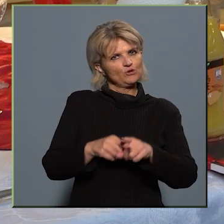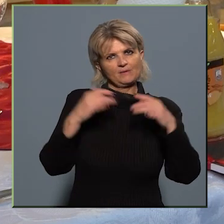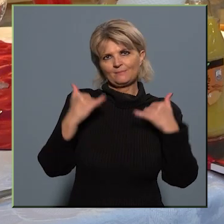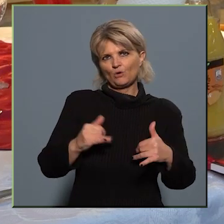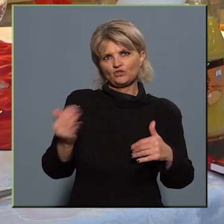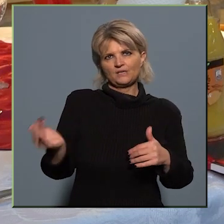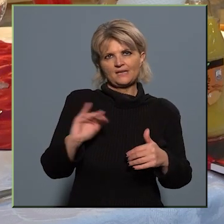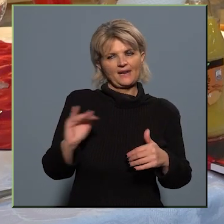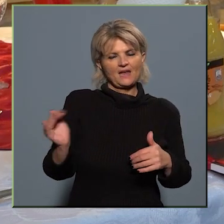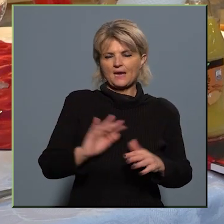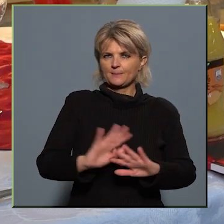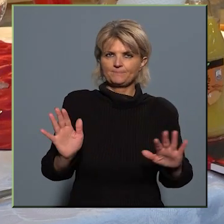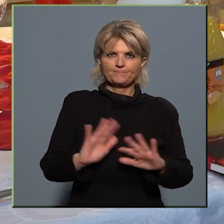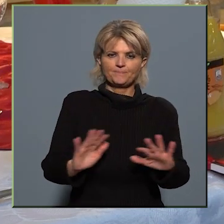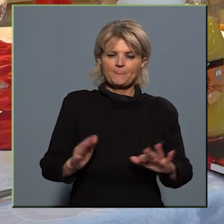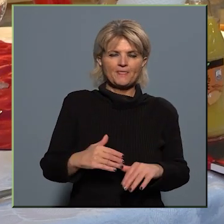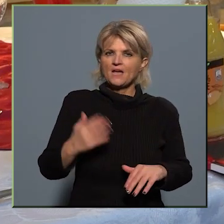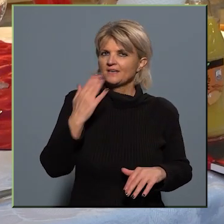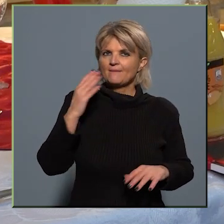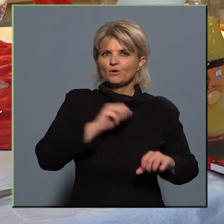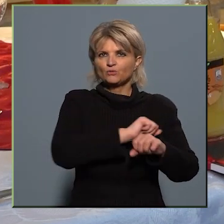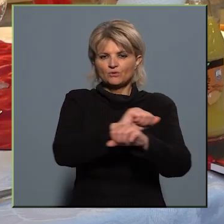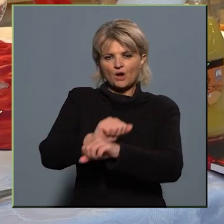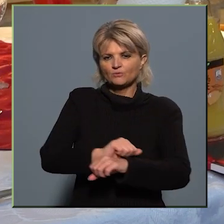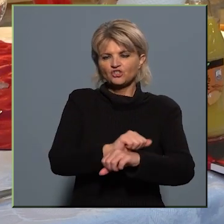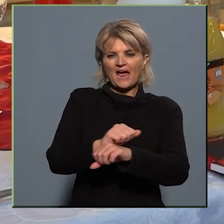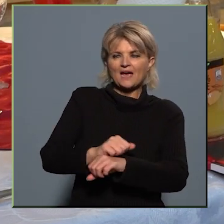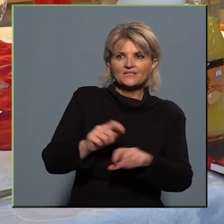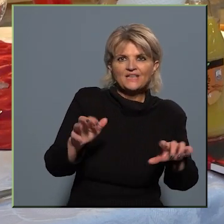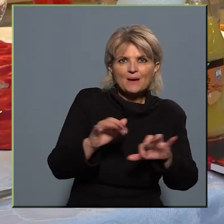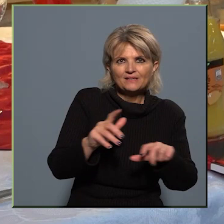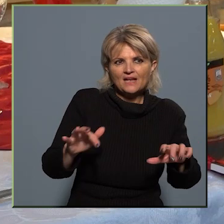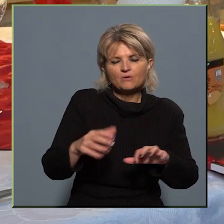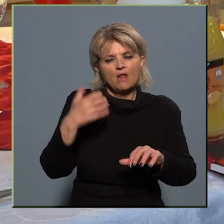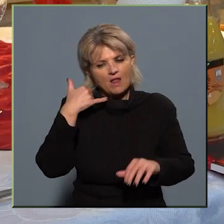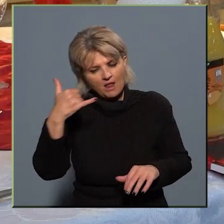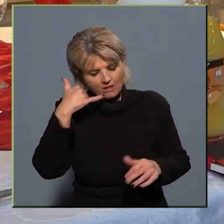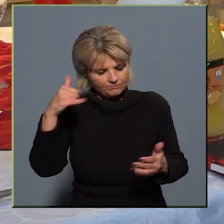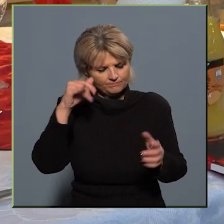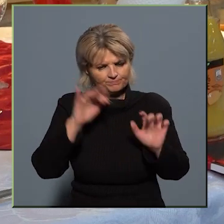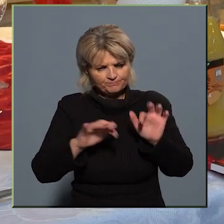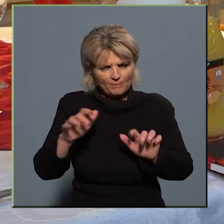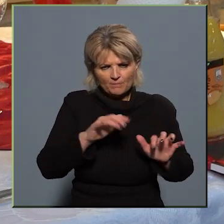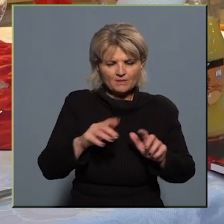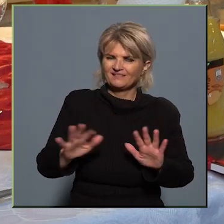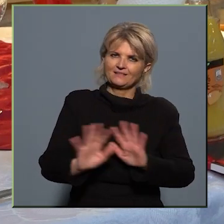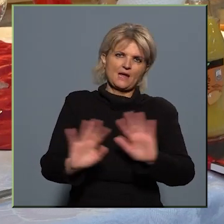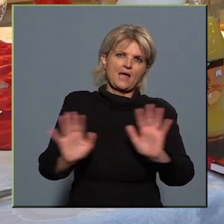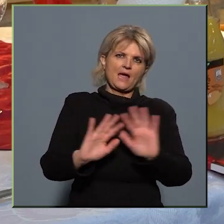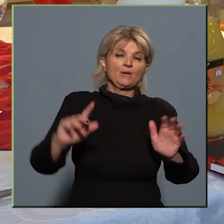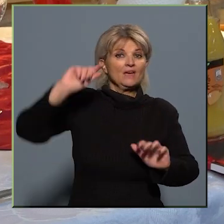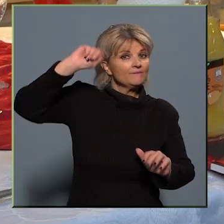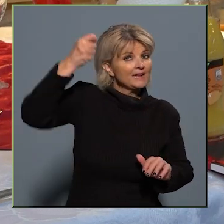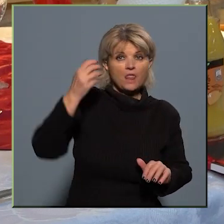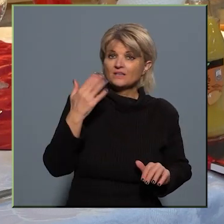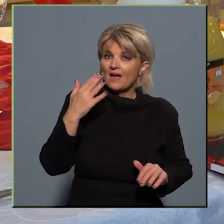gyerekek, nem voltunk rabságba, számítástechnikával, telefonnal, egyebekkel, nem is volt, villany sem volt ott, ahol én